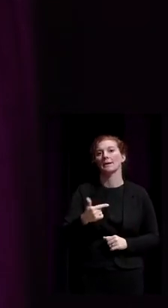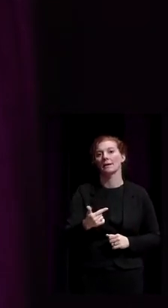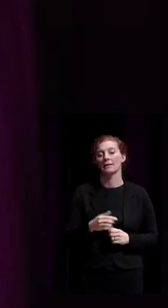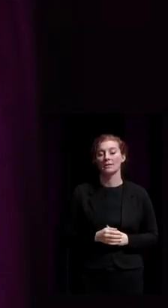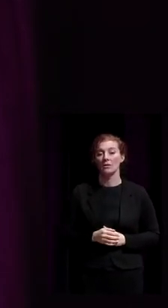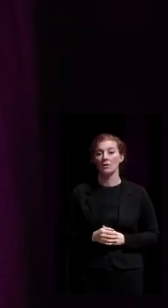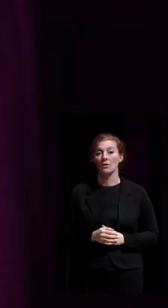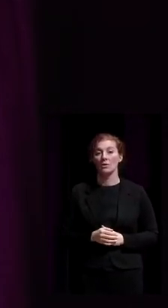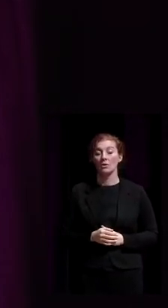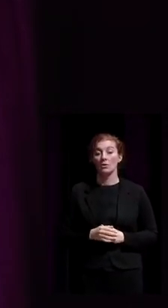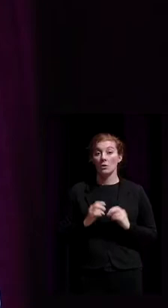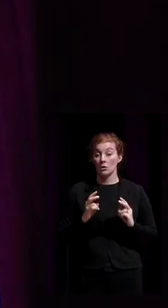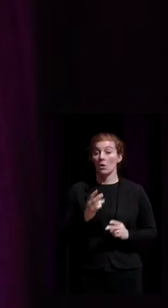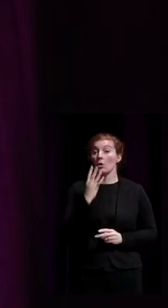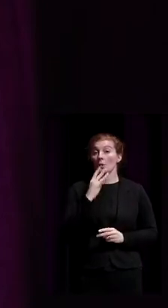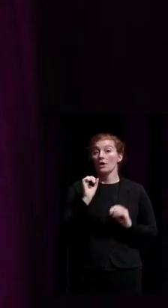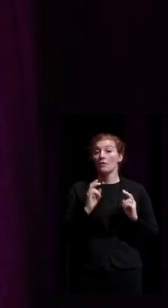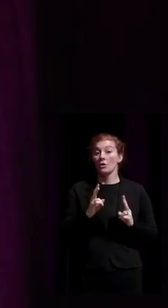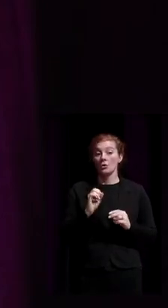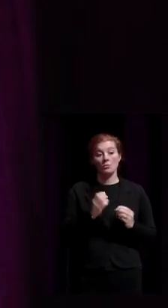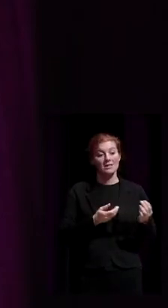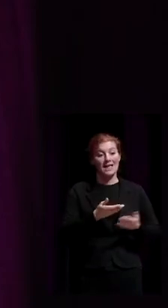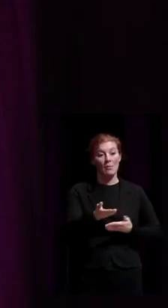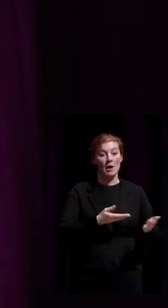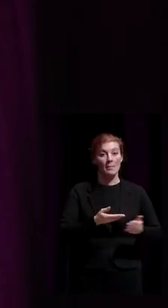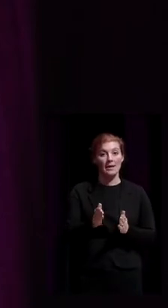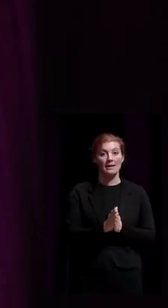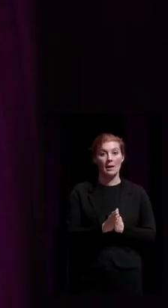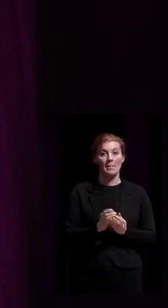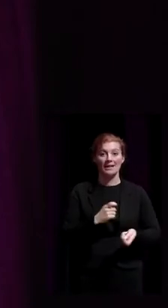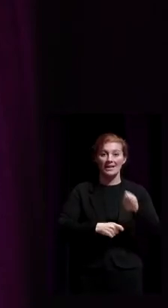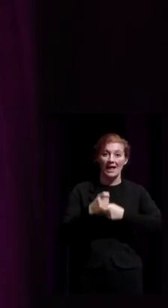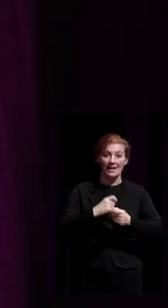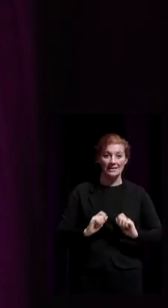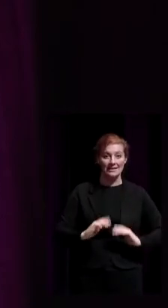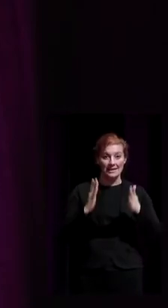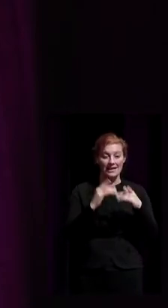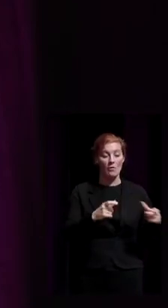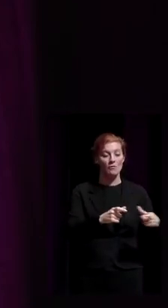då pratar vi också samarbete med näringsliv och föreningar.